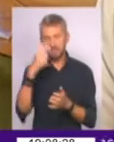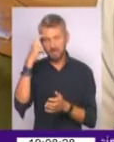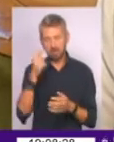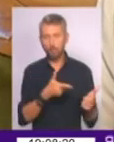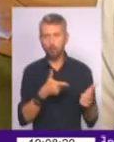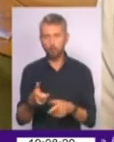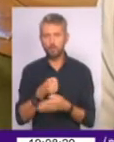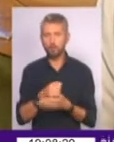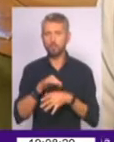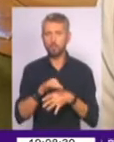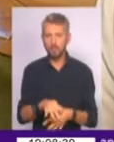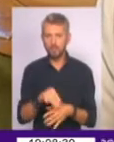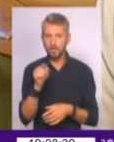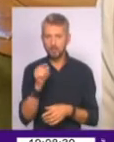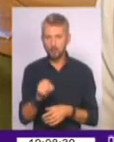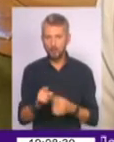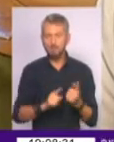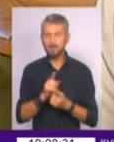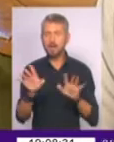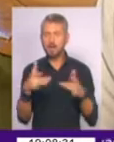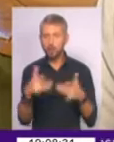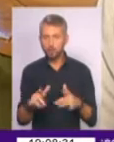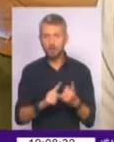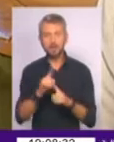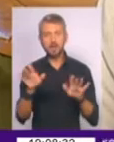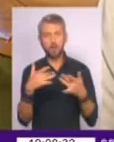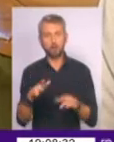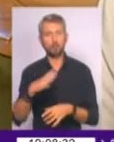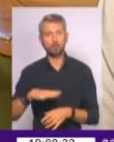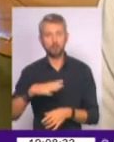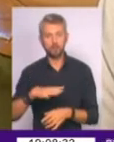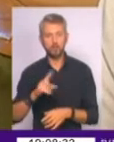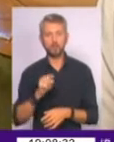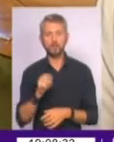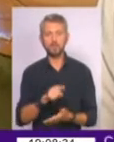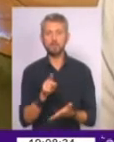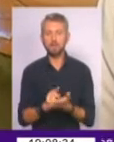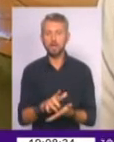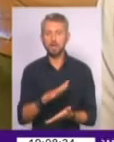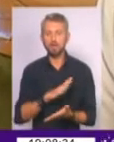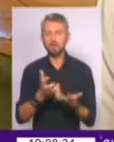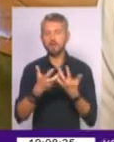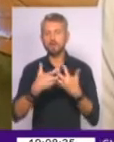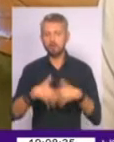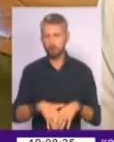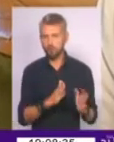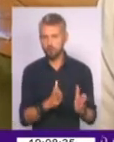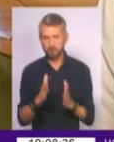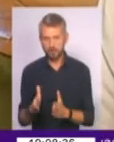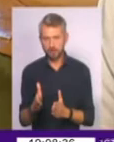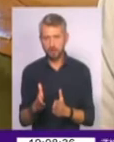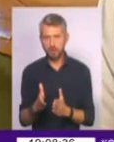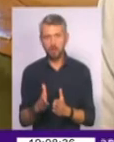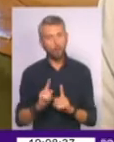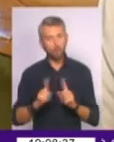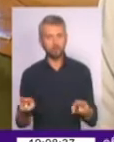до проведення цього перерахунку. Перерахунок, він очікується, що він має бути в автоматизованому режимі. Його